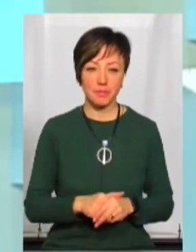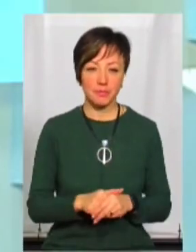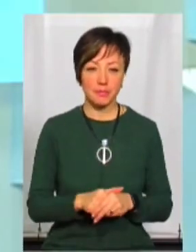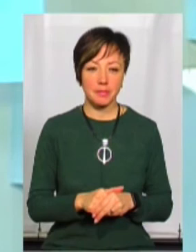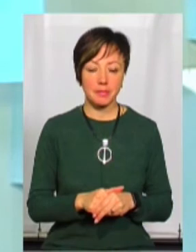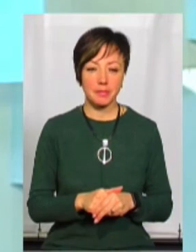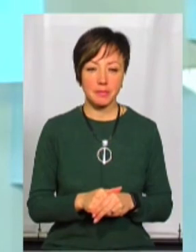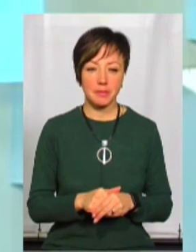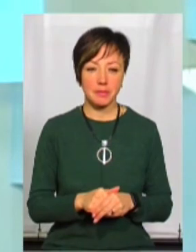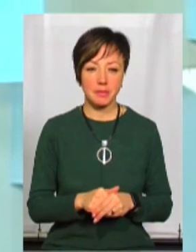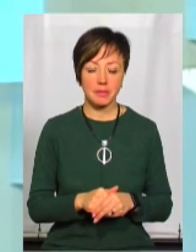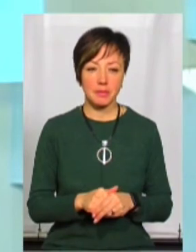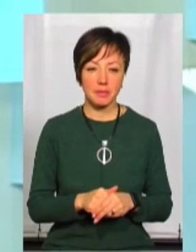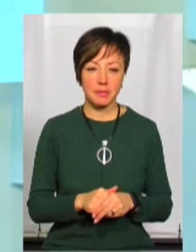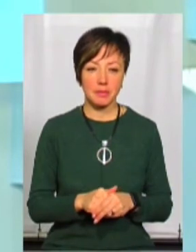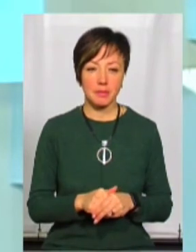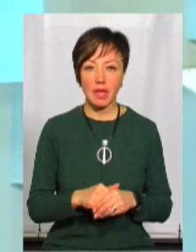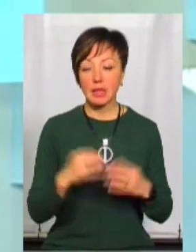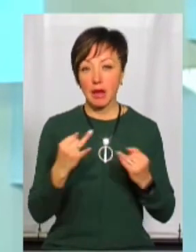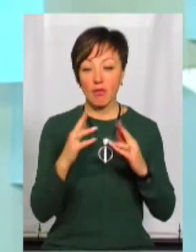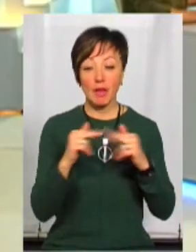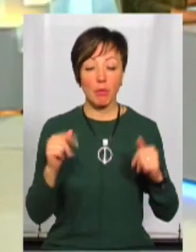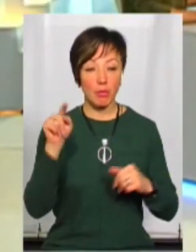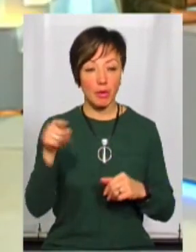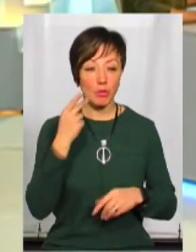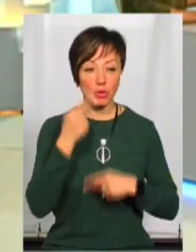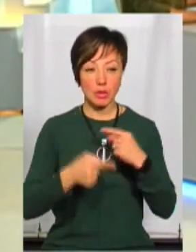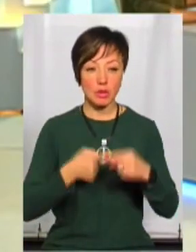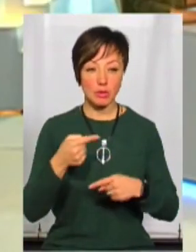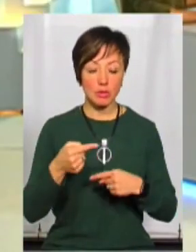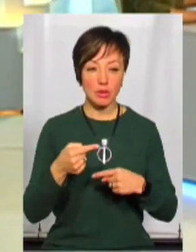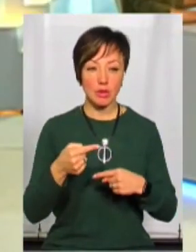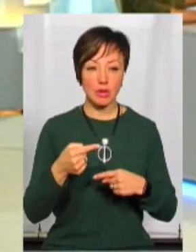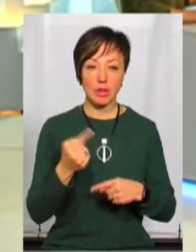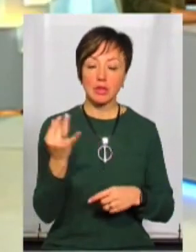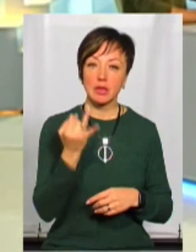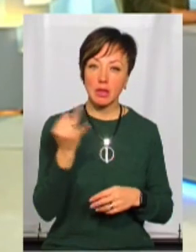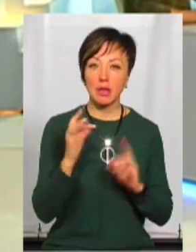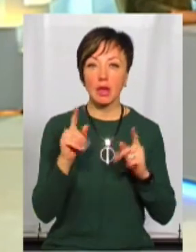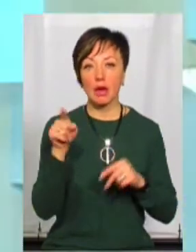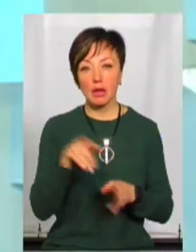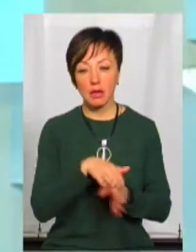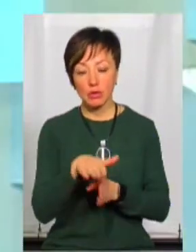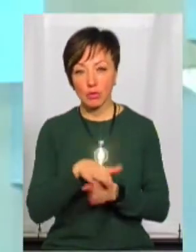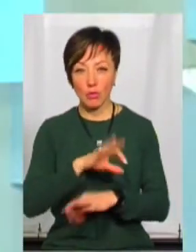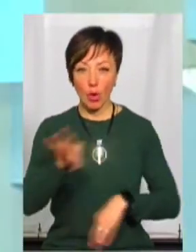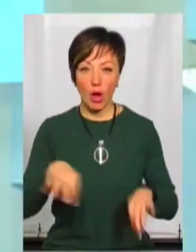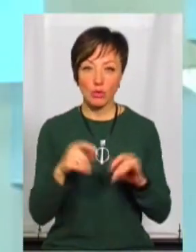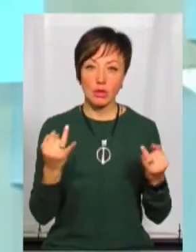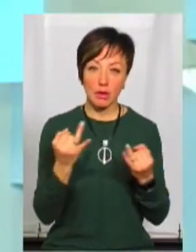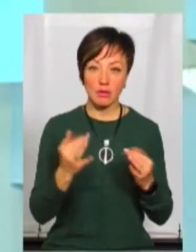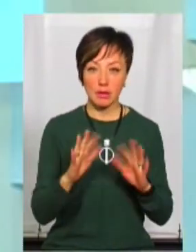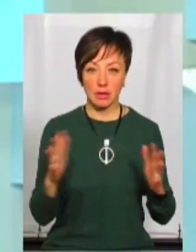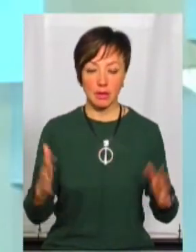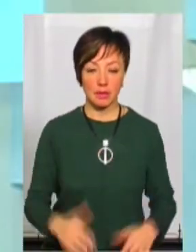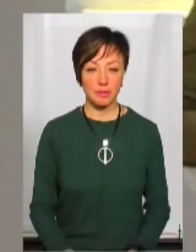це вони цікавляться зараз по Дніпрі, як не цікаво. Так, вони постійно виявляють свою цікавість, яким чином реалізується проект, що цікавого